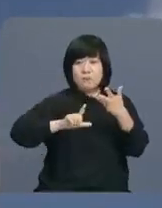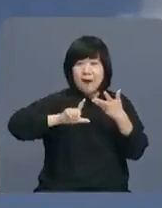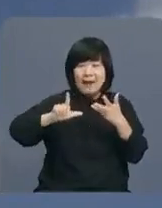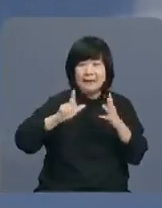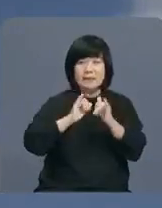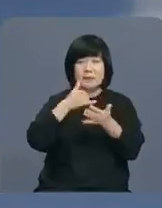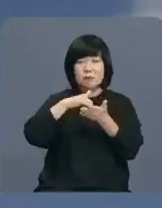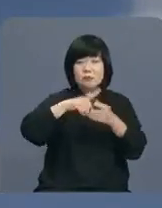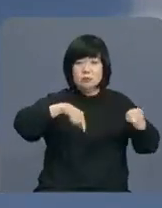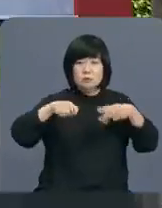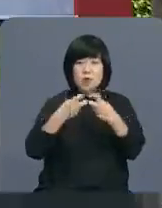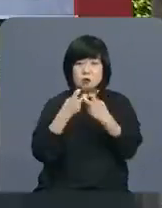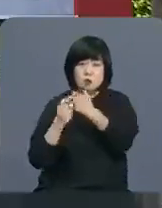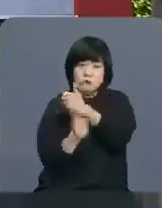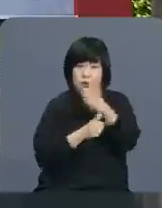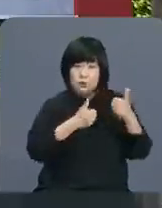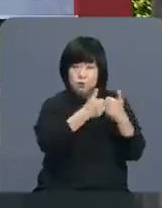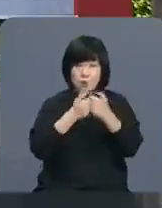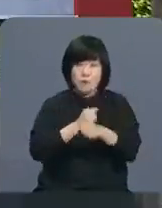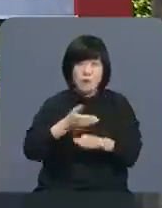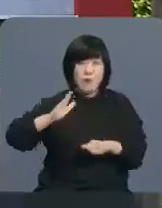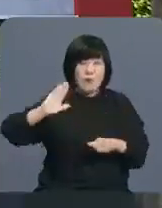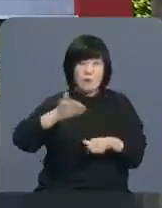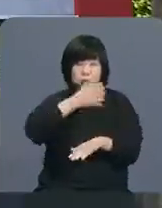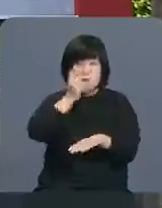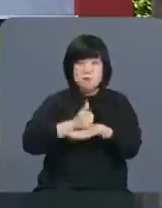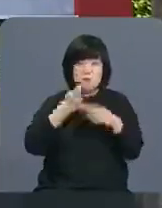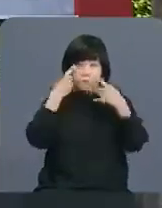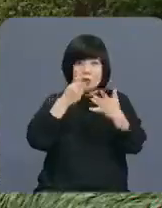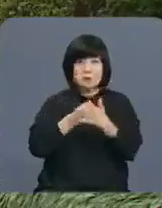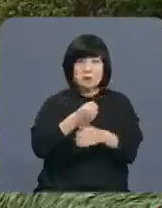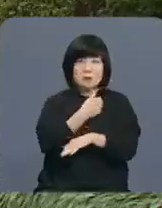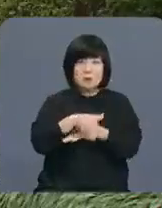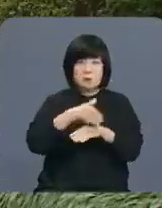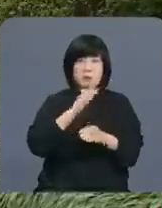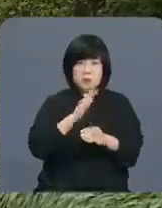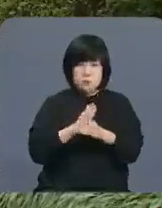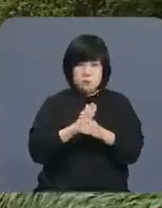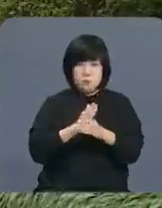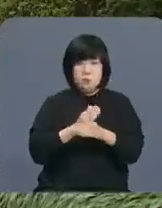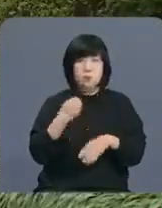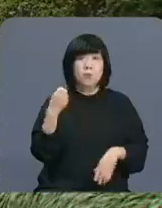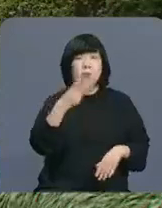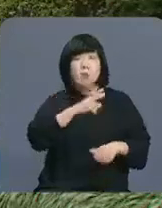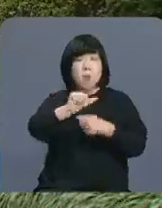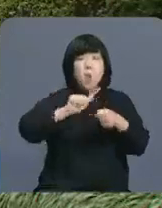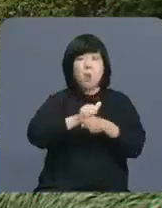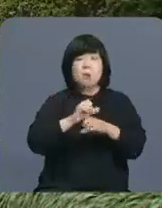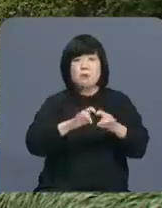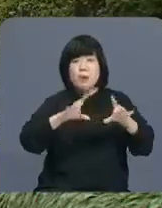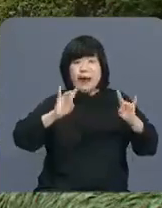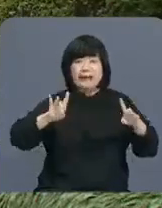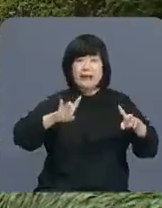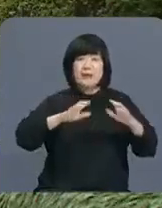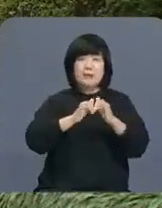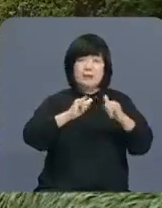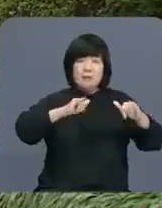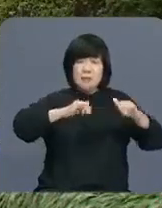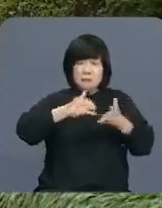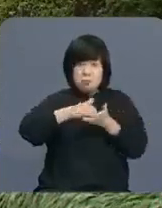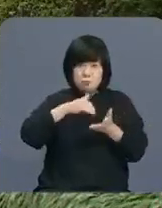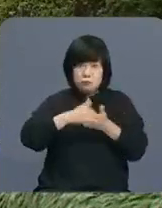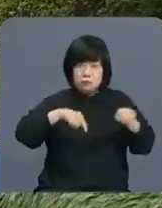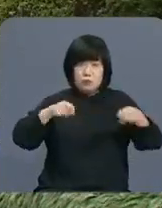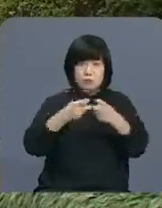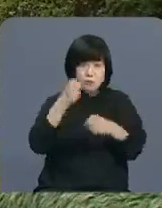열어 인구정책 기본계획을 최종 확정할 예정입니다. 부산시는 또 5년마다 인구정책 기본계획을